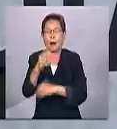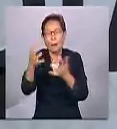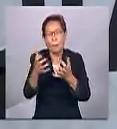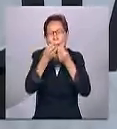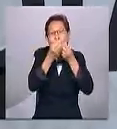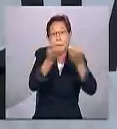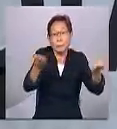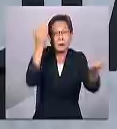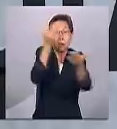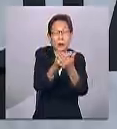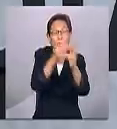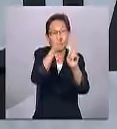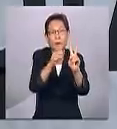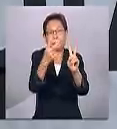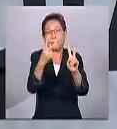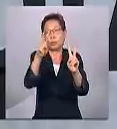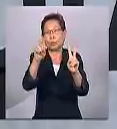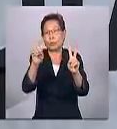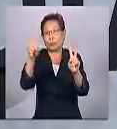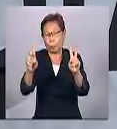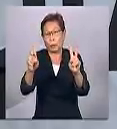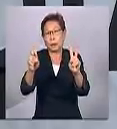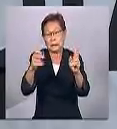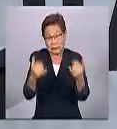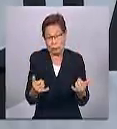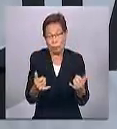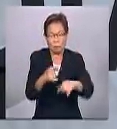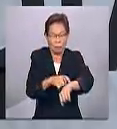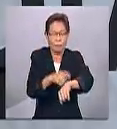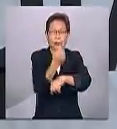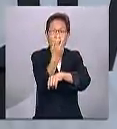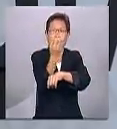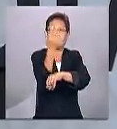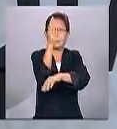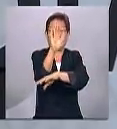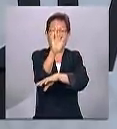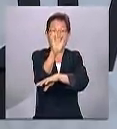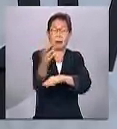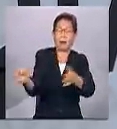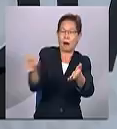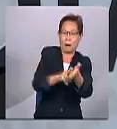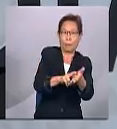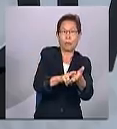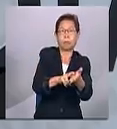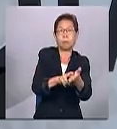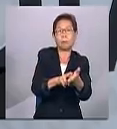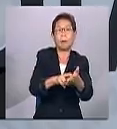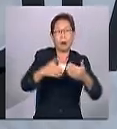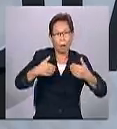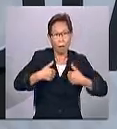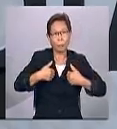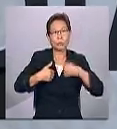sehingga 2 April 2020 jam 12:30 hari dilaporkan bahawa terdapat